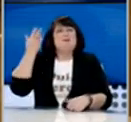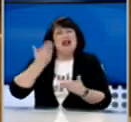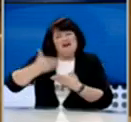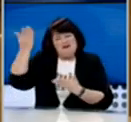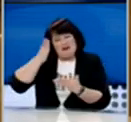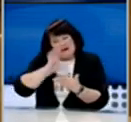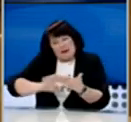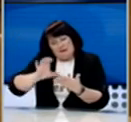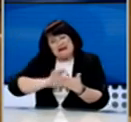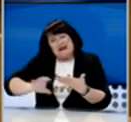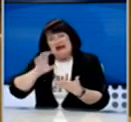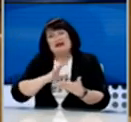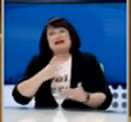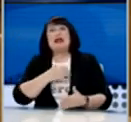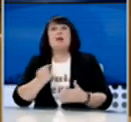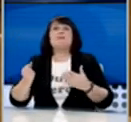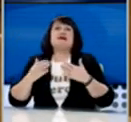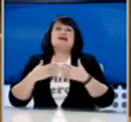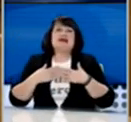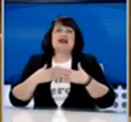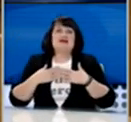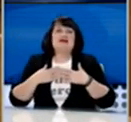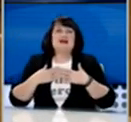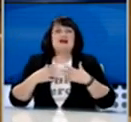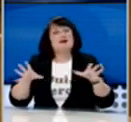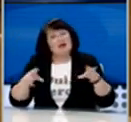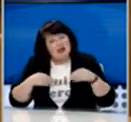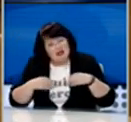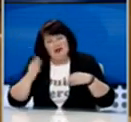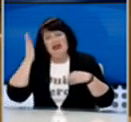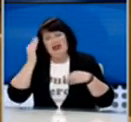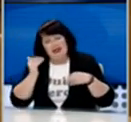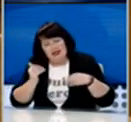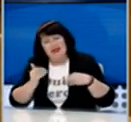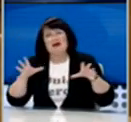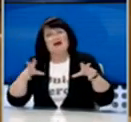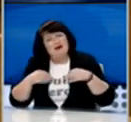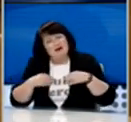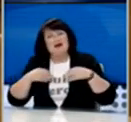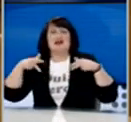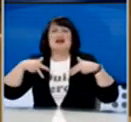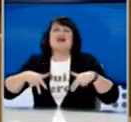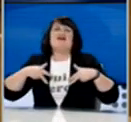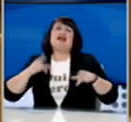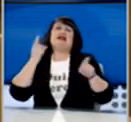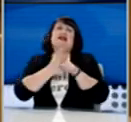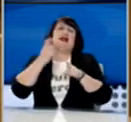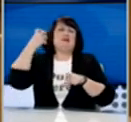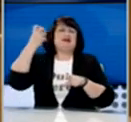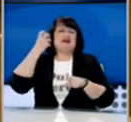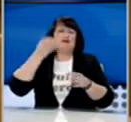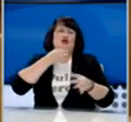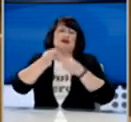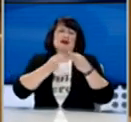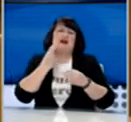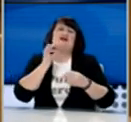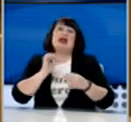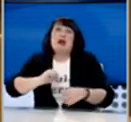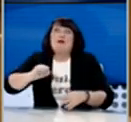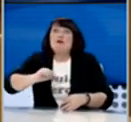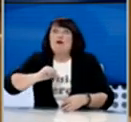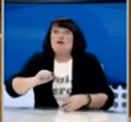εφημερίδες εμπιστεύεται τυφλά ότι του λέει η κυβέρνηση και οι φωστήρες παύλα ειδικοί οι οποίοι βρίσκουν την ευκαιρία να τον